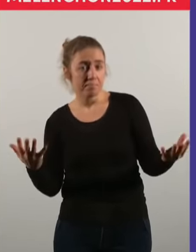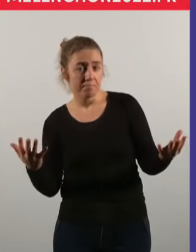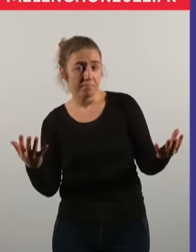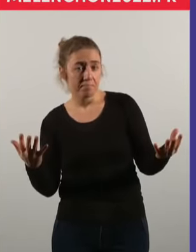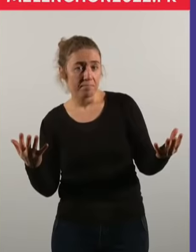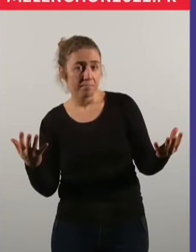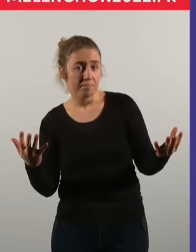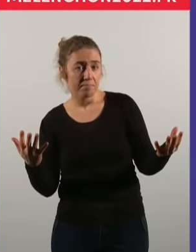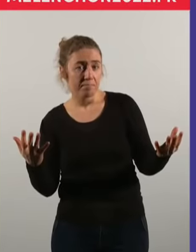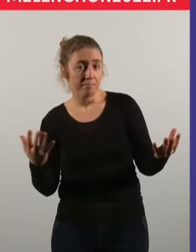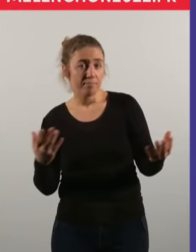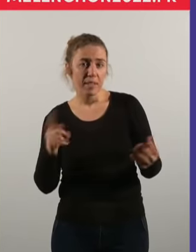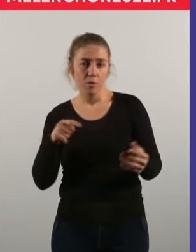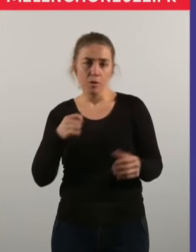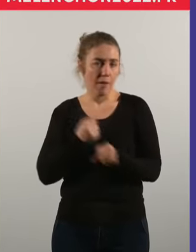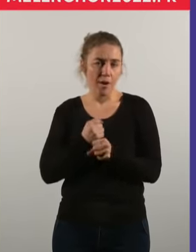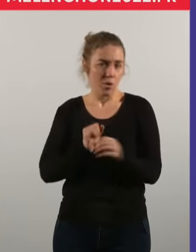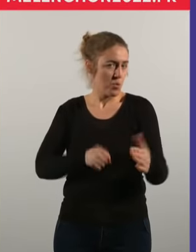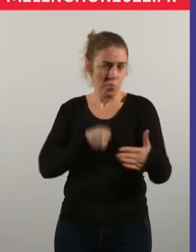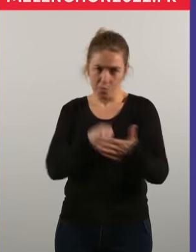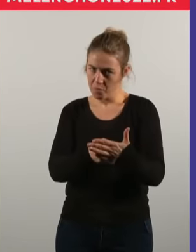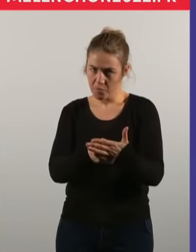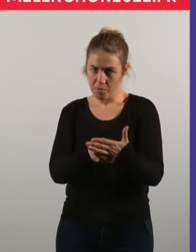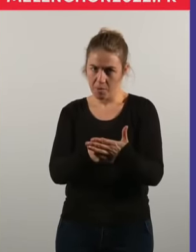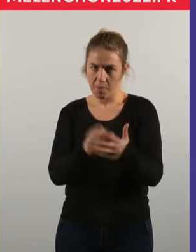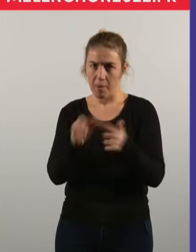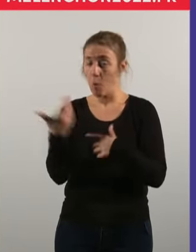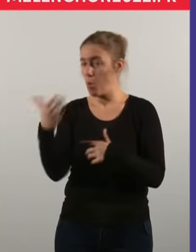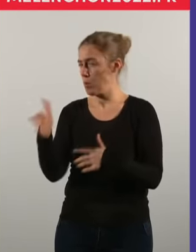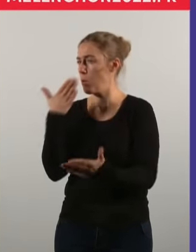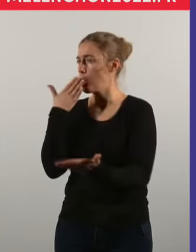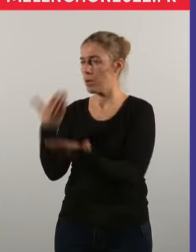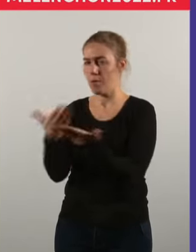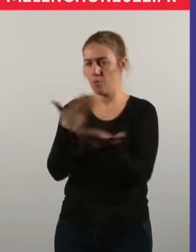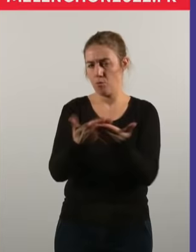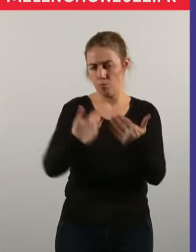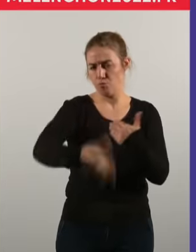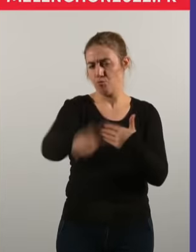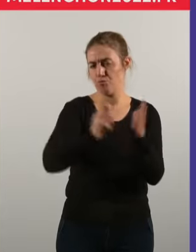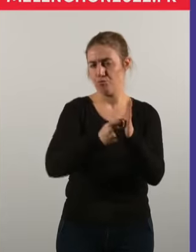Faut que je termine mon travail. J'ai d'autres rendez-vous pour vous.